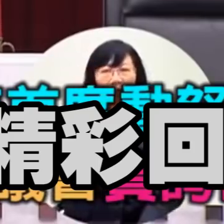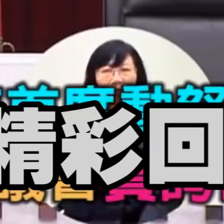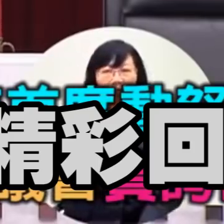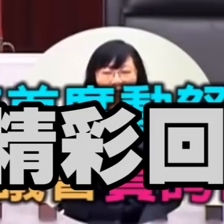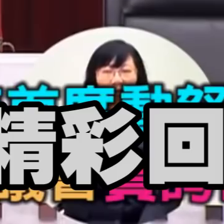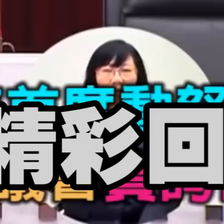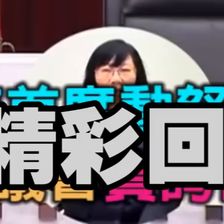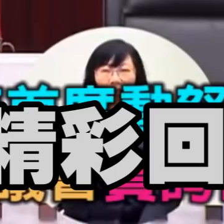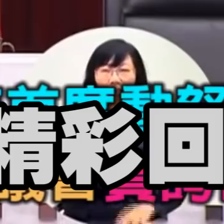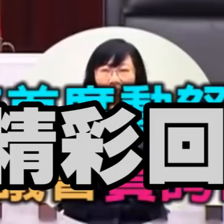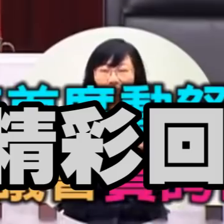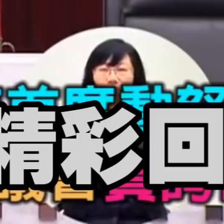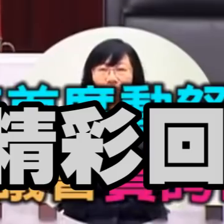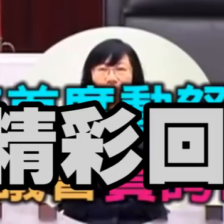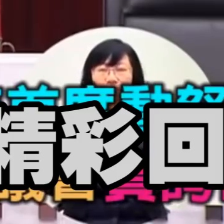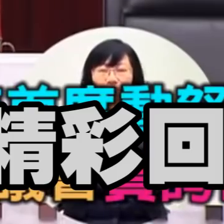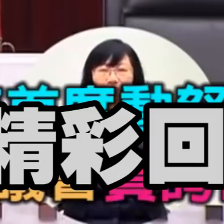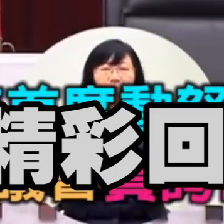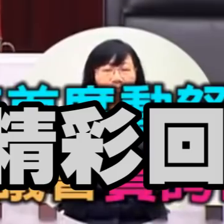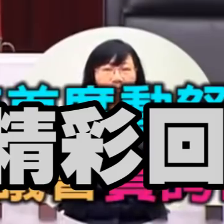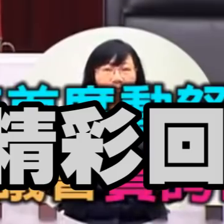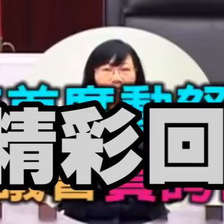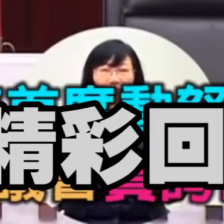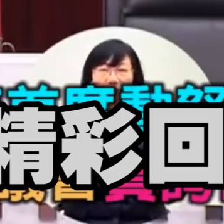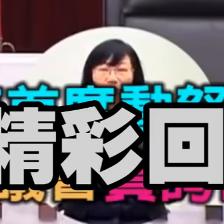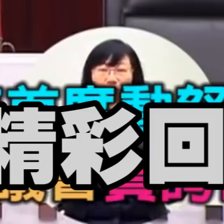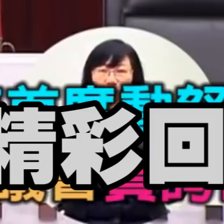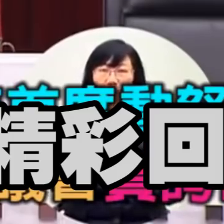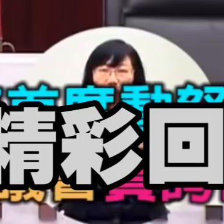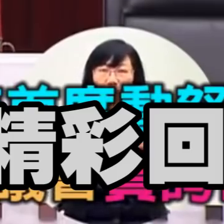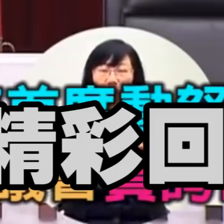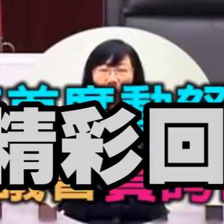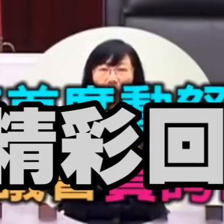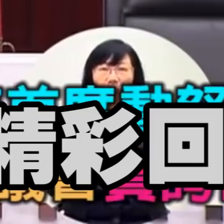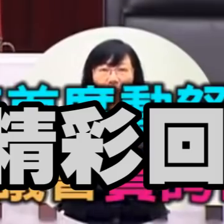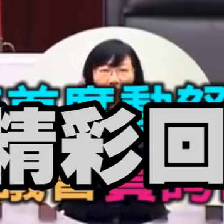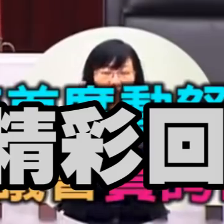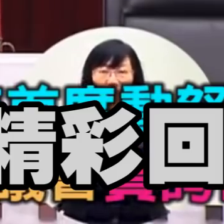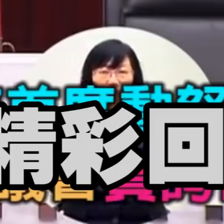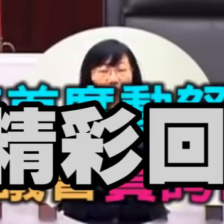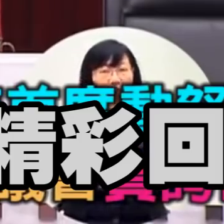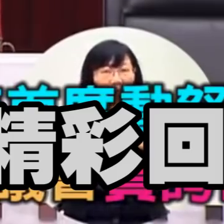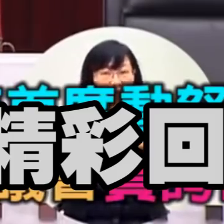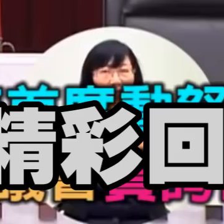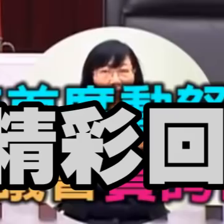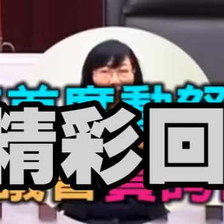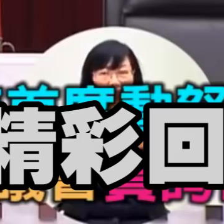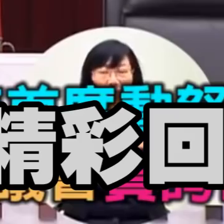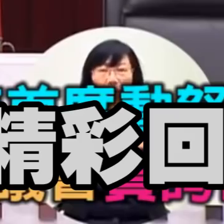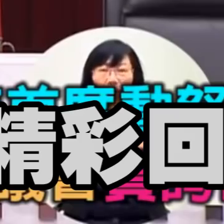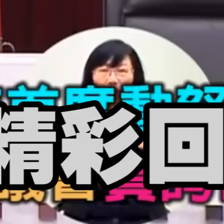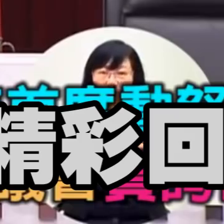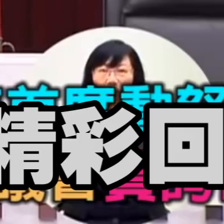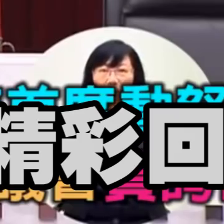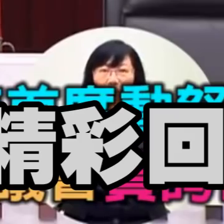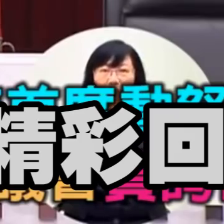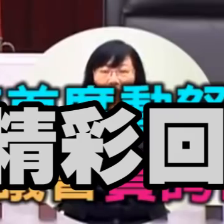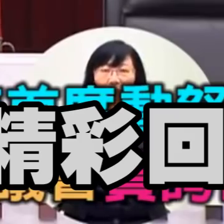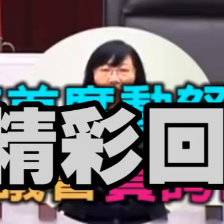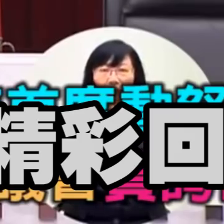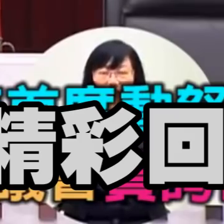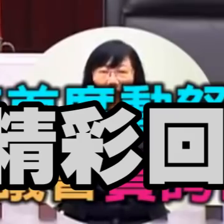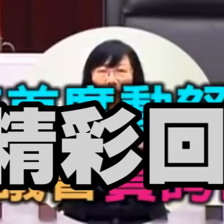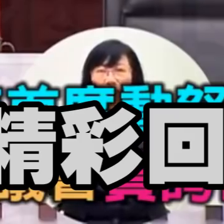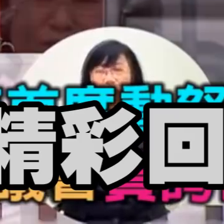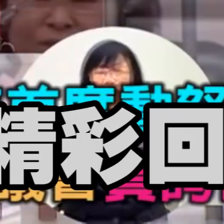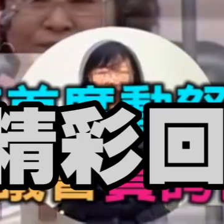听我即马唔是咧阿市政府啦，我讲这通人恶路的路平，啊你为着一个安尼甲修理安嘛